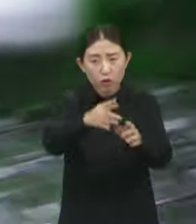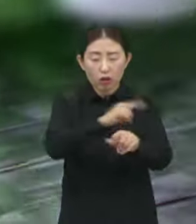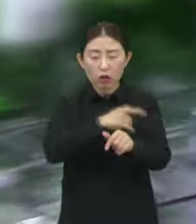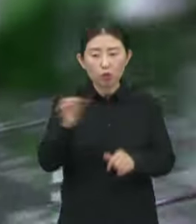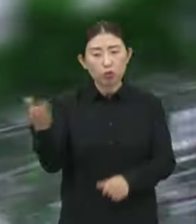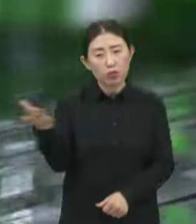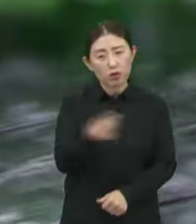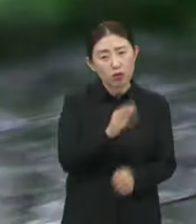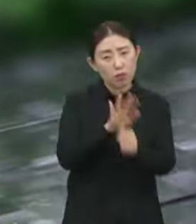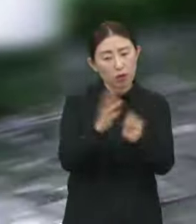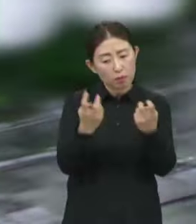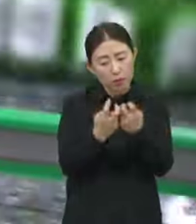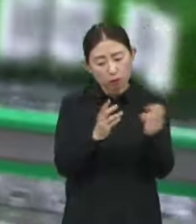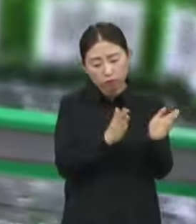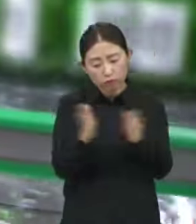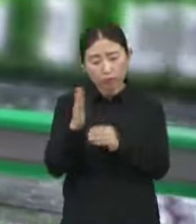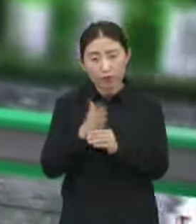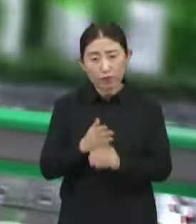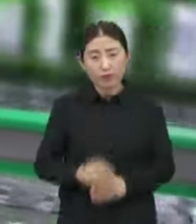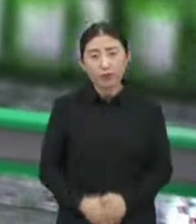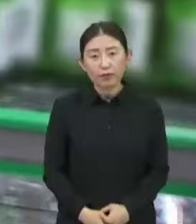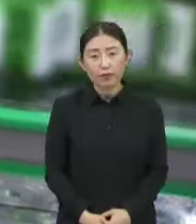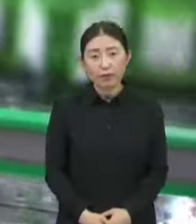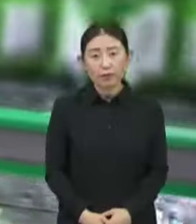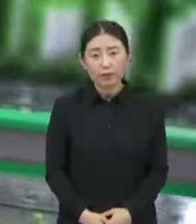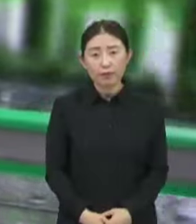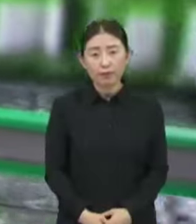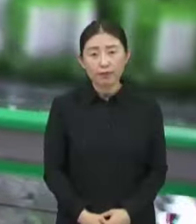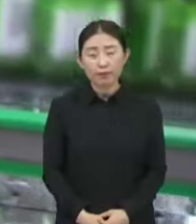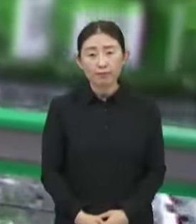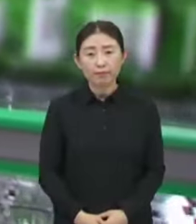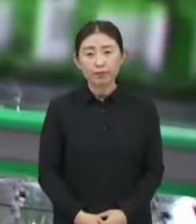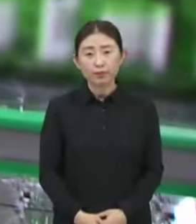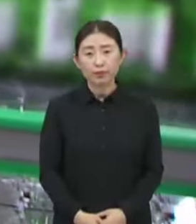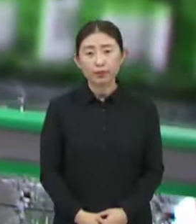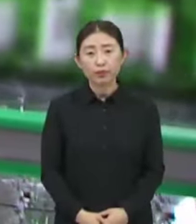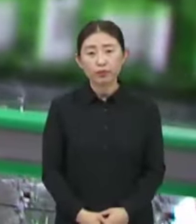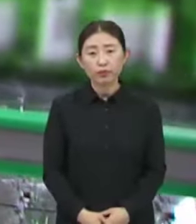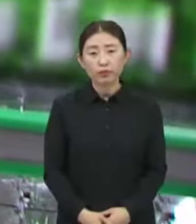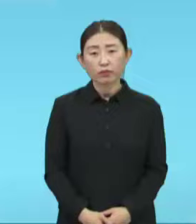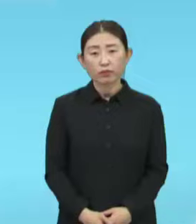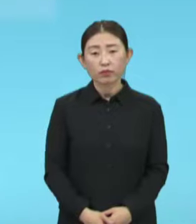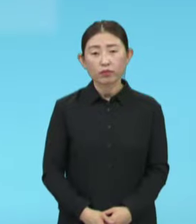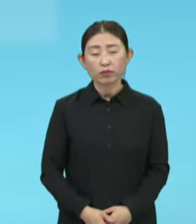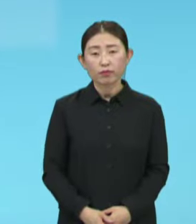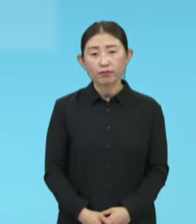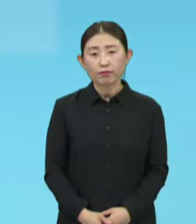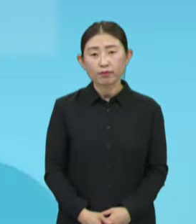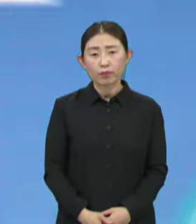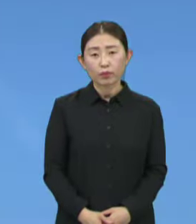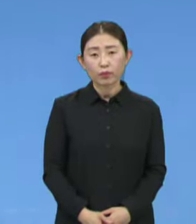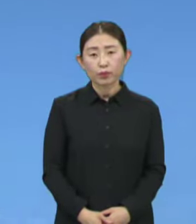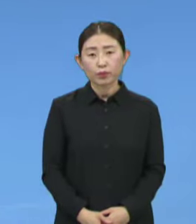다양한 금융 지원 방안 마련에 힘쓸 계획입니다. TJB 양정진입니다.